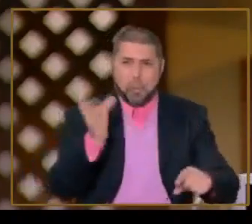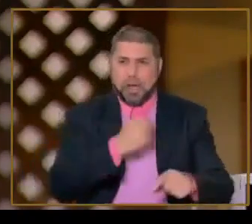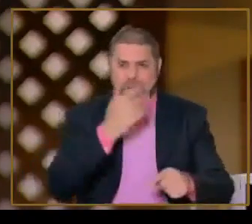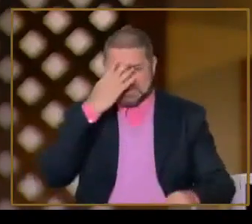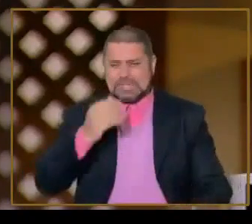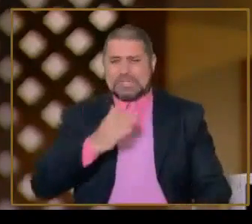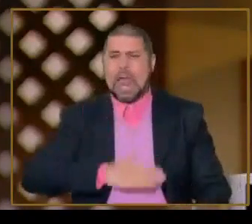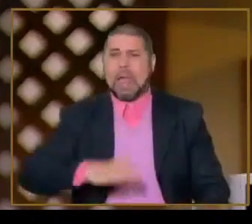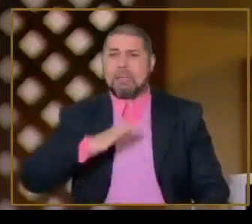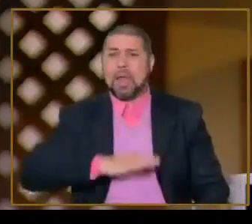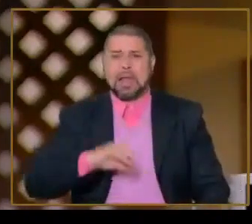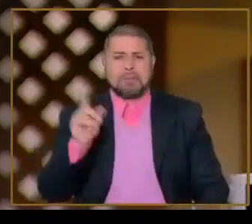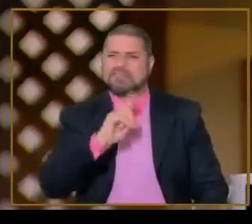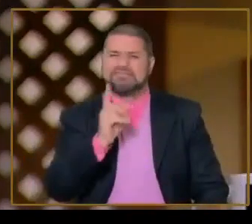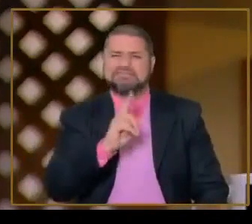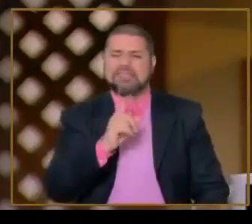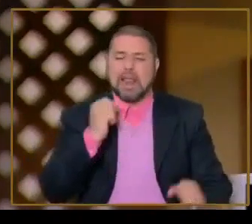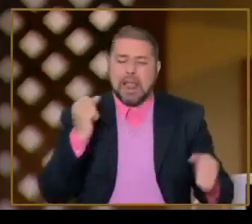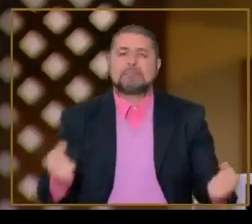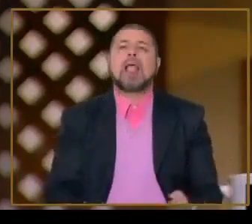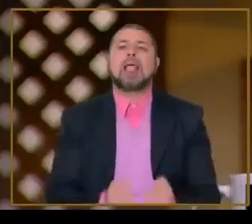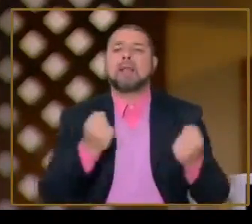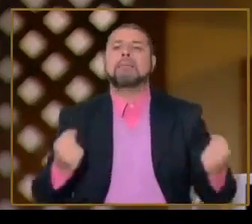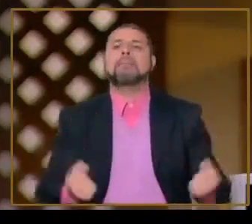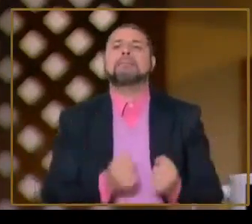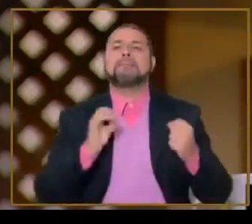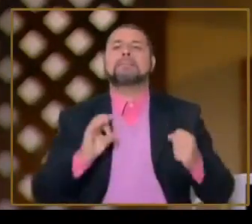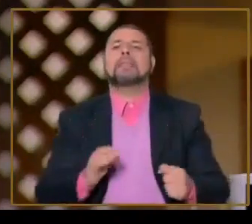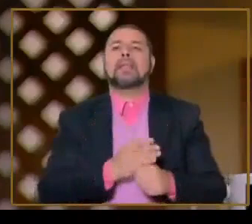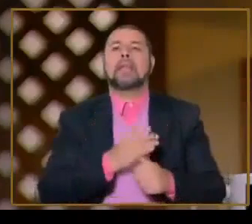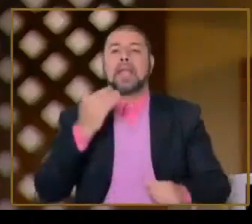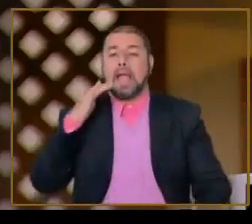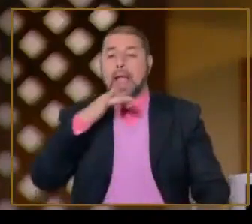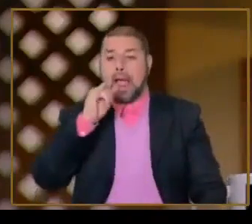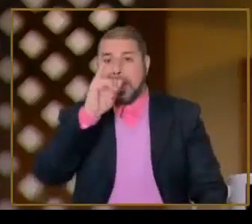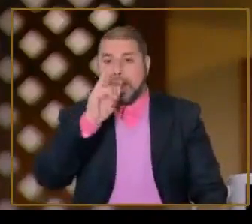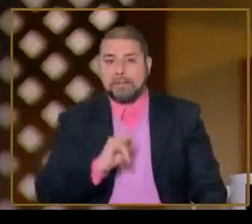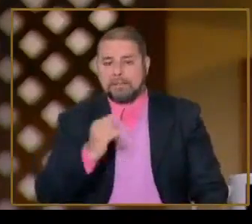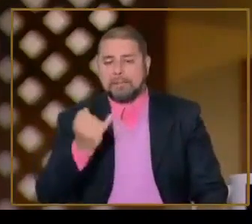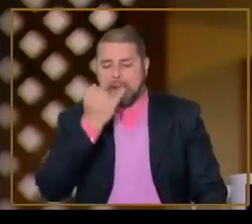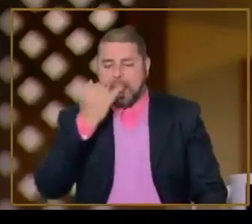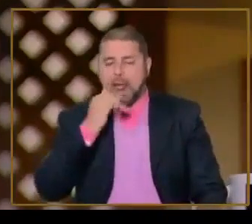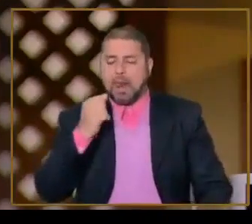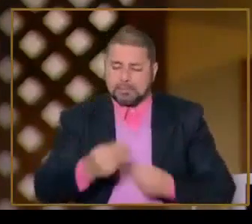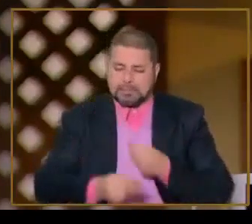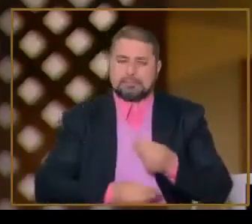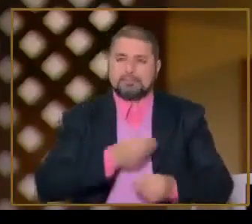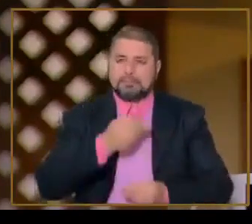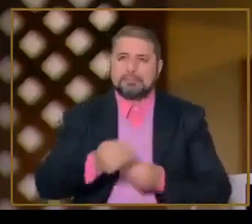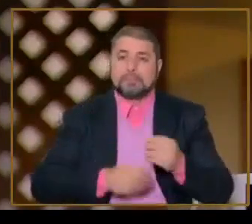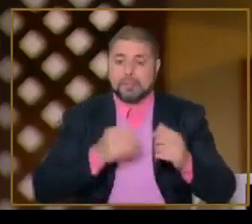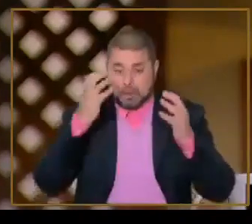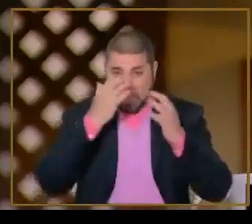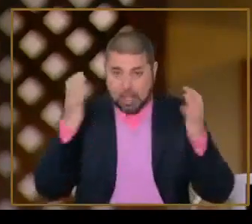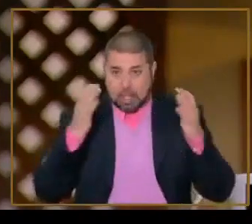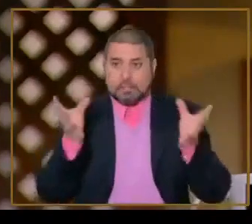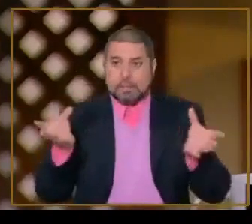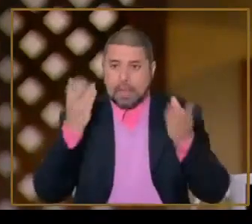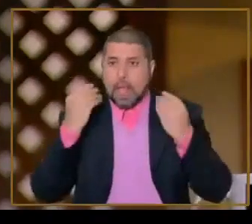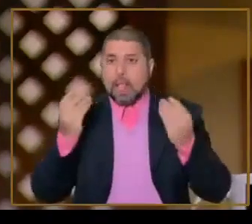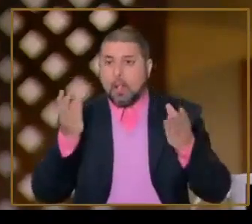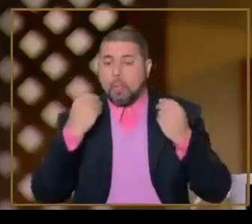متسامح ما بتجيش كده الحلم بالتحلم والعلم